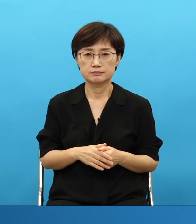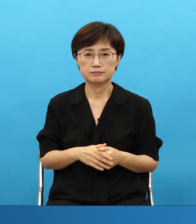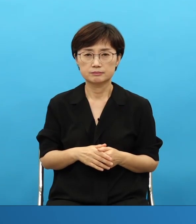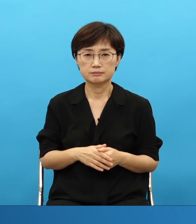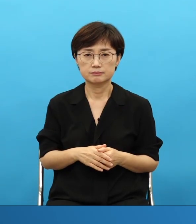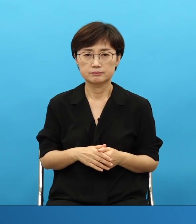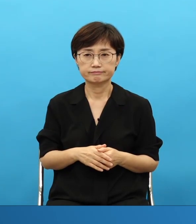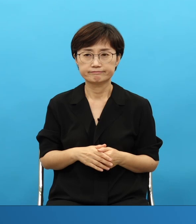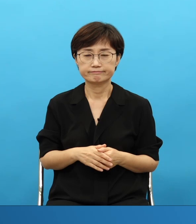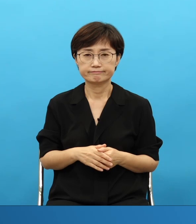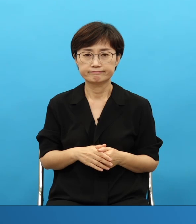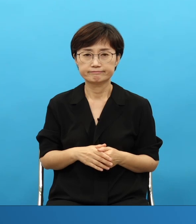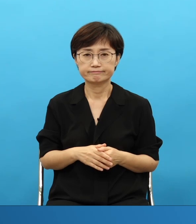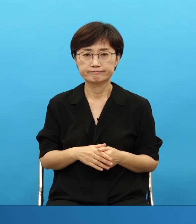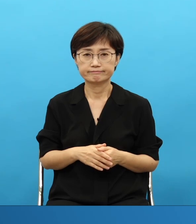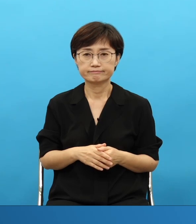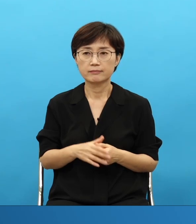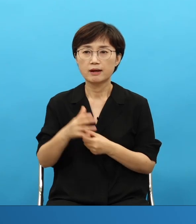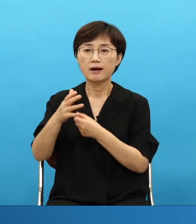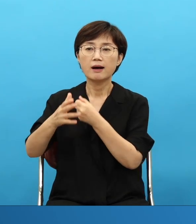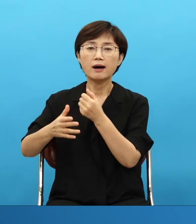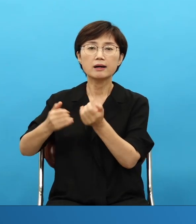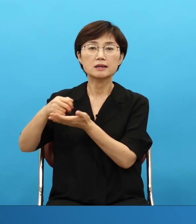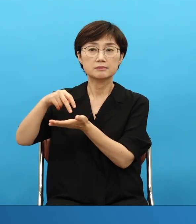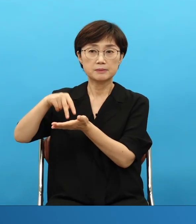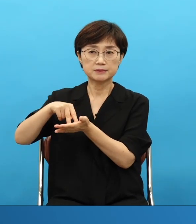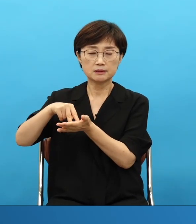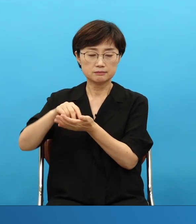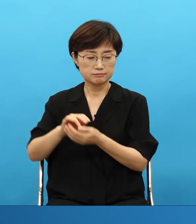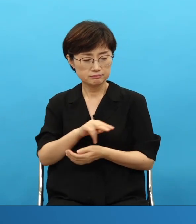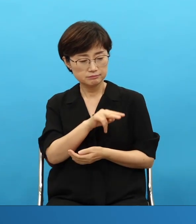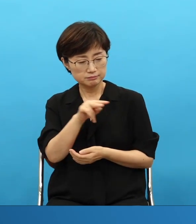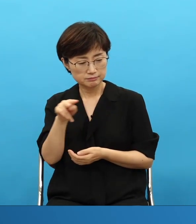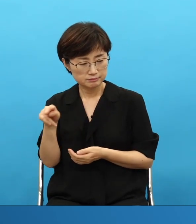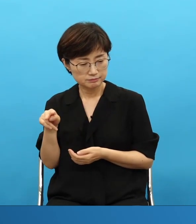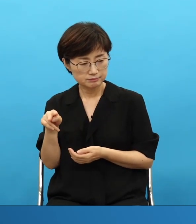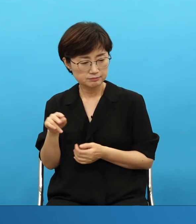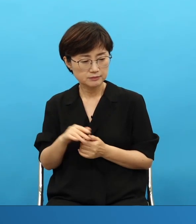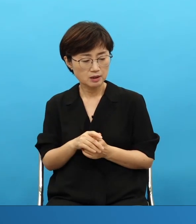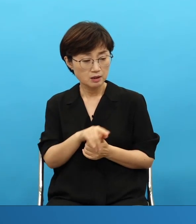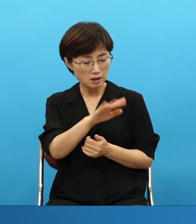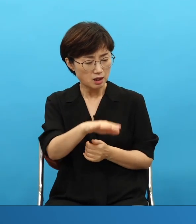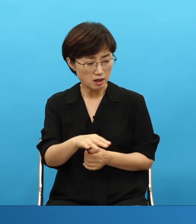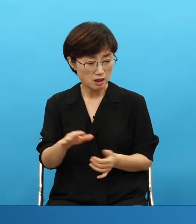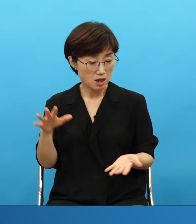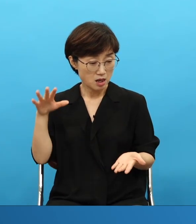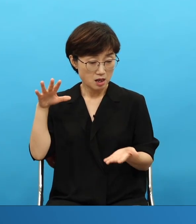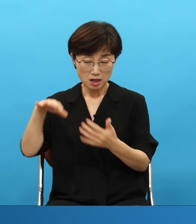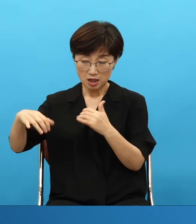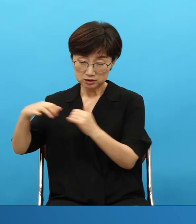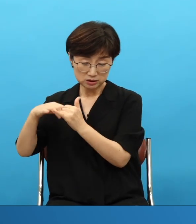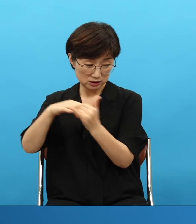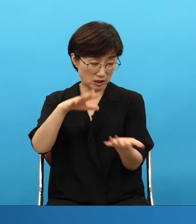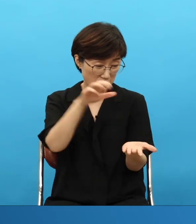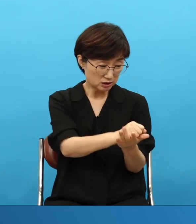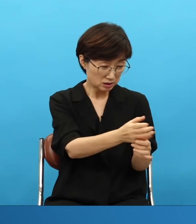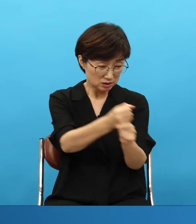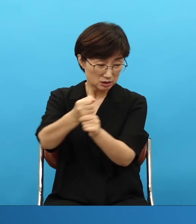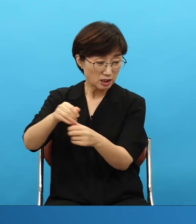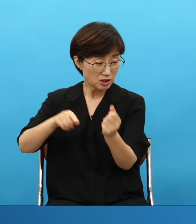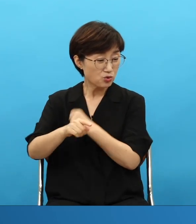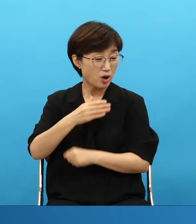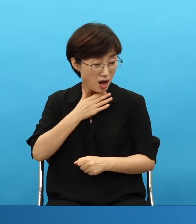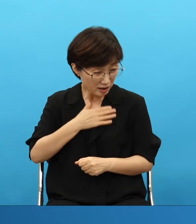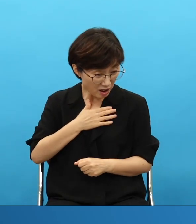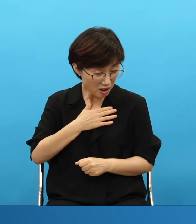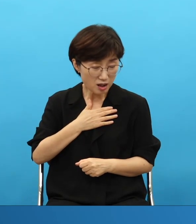그래서 하나님이 막 감격한 축복을 하지 않습니까? And so God 그냥이 아니고 포로된 이유 알지? truly gives this moving blessing. You know the 그 reason